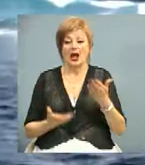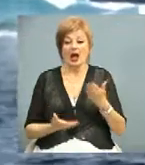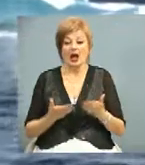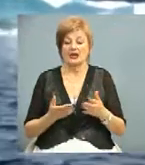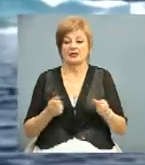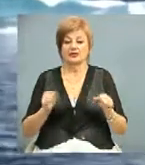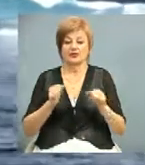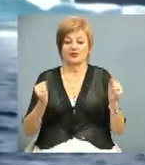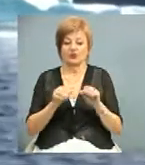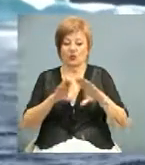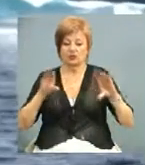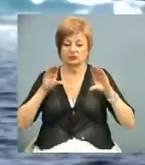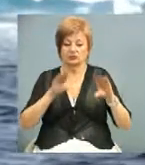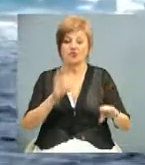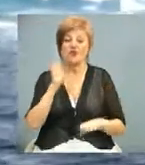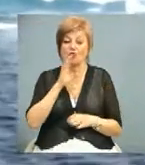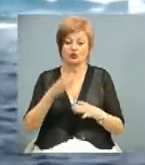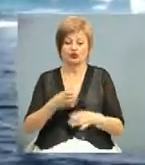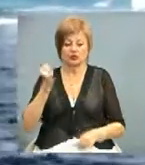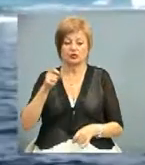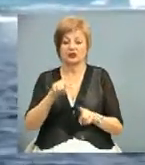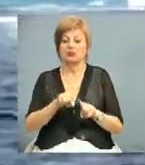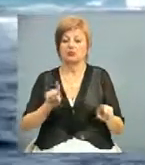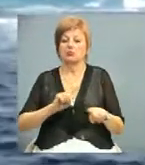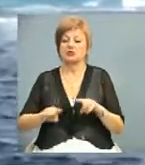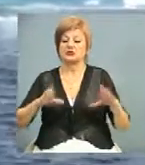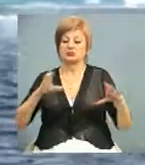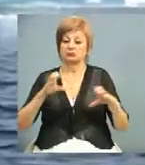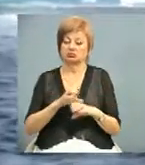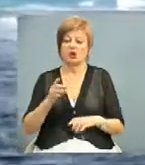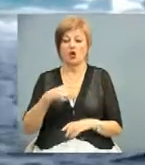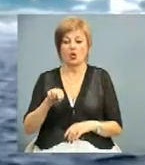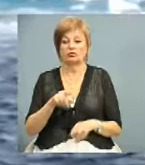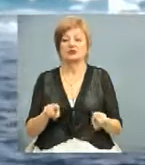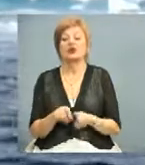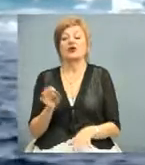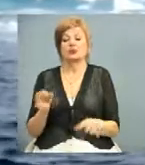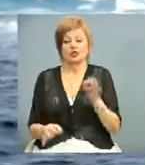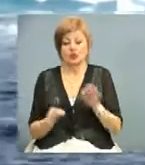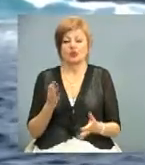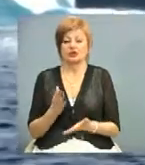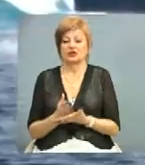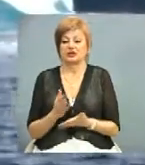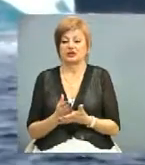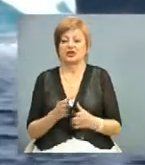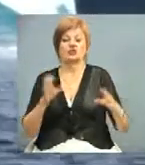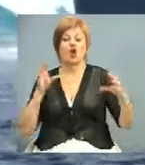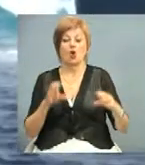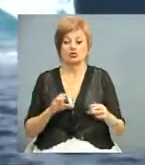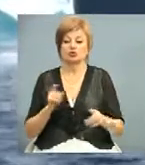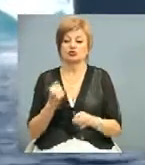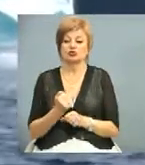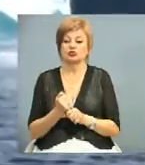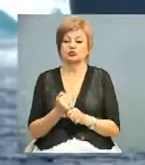морозильної камери покласти пляшку води, то там теж з часом ви отримаєте лід. Так і у природі теж існують льодові частини, що